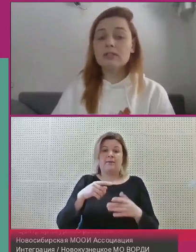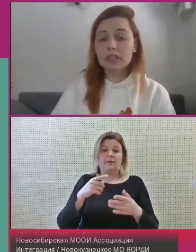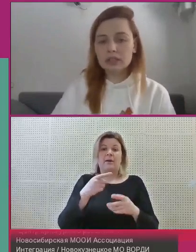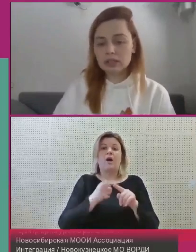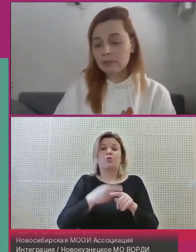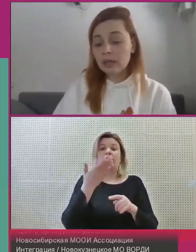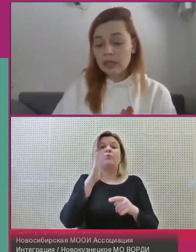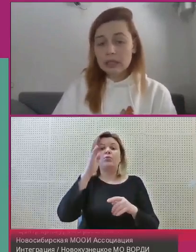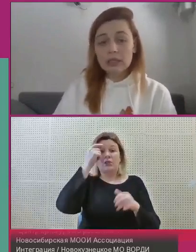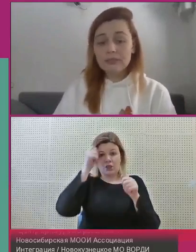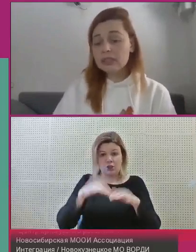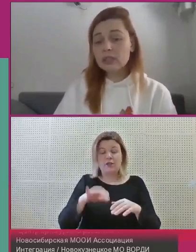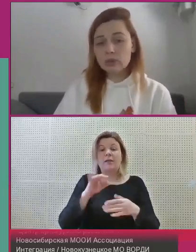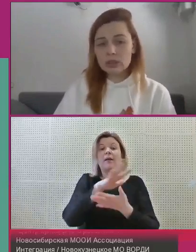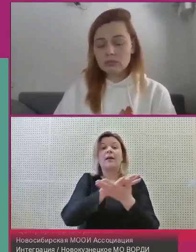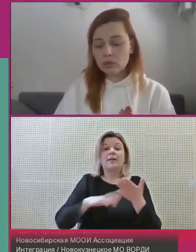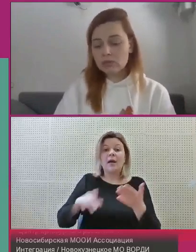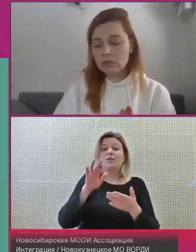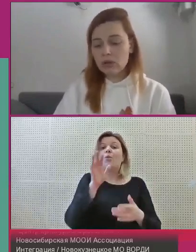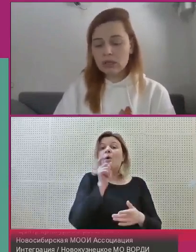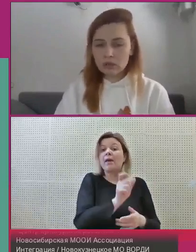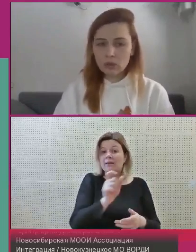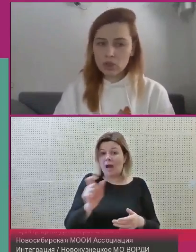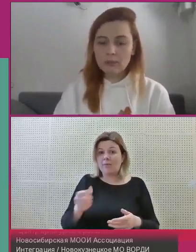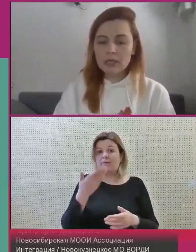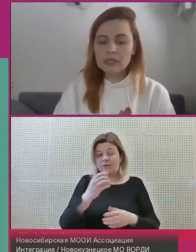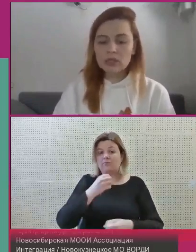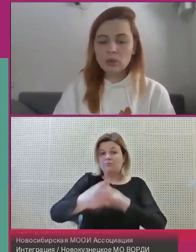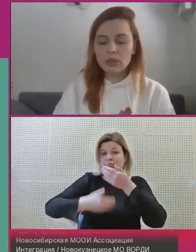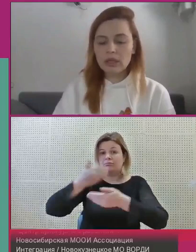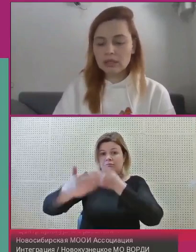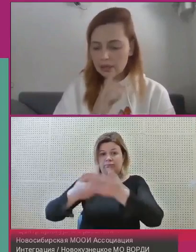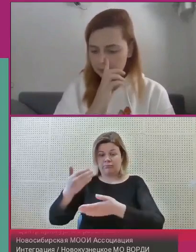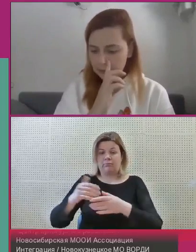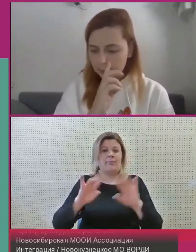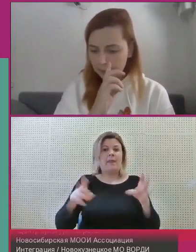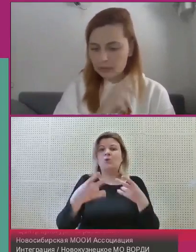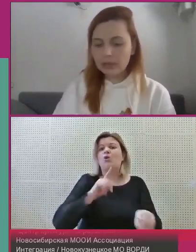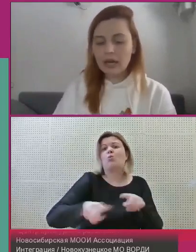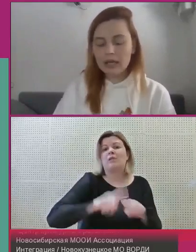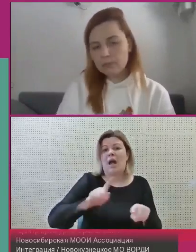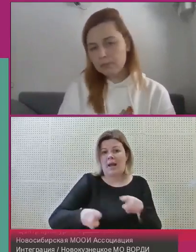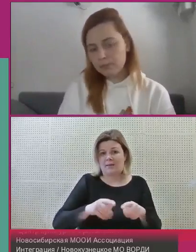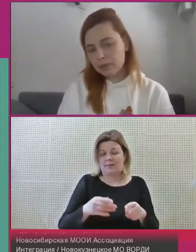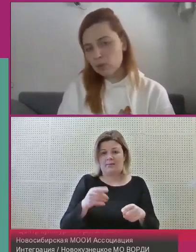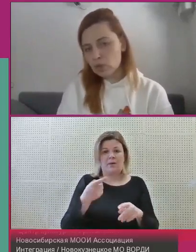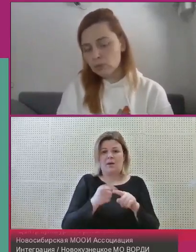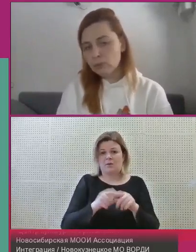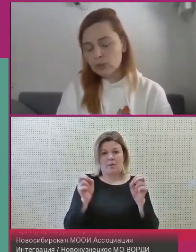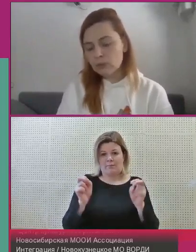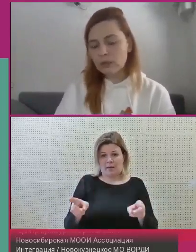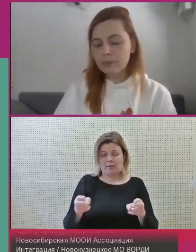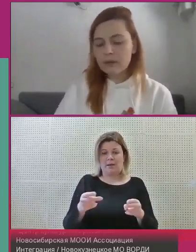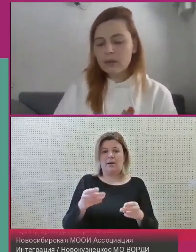вы двигаетесь. И не форсируйте. Вот это очень опасная история, когда вы, пренебрегая